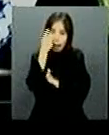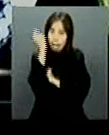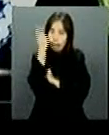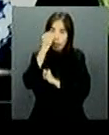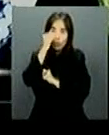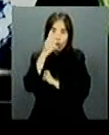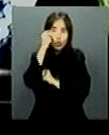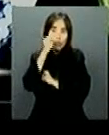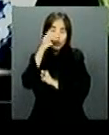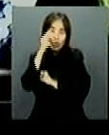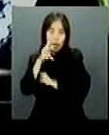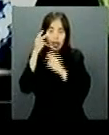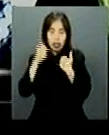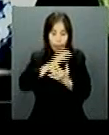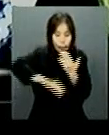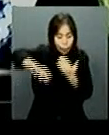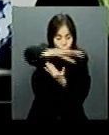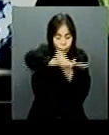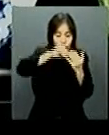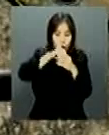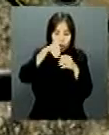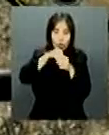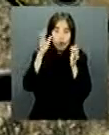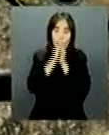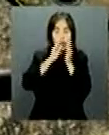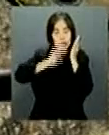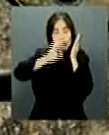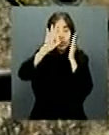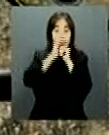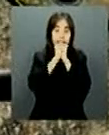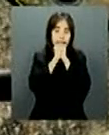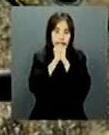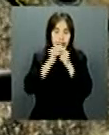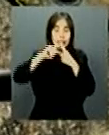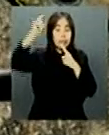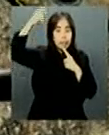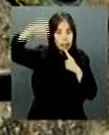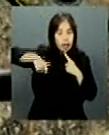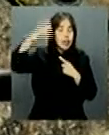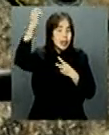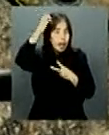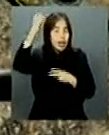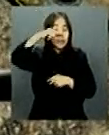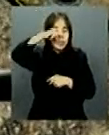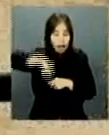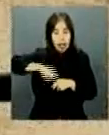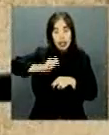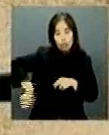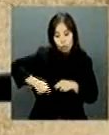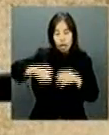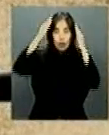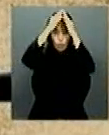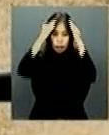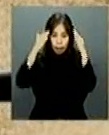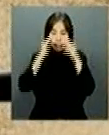ซึ่งก็ครอบคลุมพื้นที่มณฑลยูนนานทางตอนใต้ของจีนพม่าลาวไทยกัมพูชาและเวียดนามค่ะการ